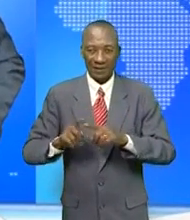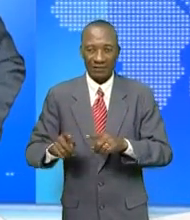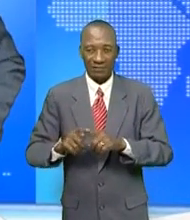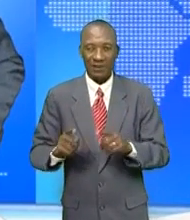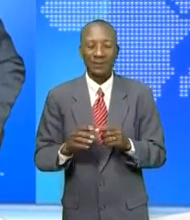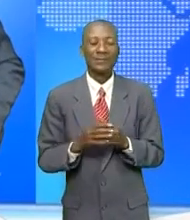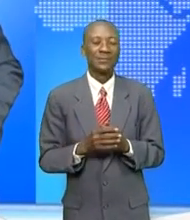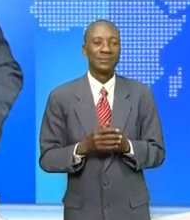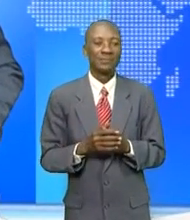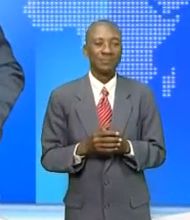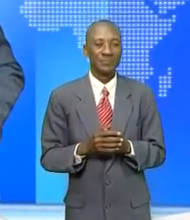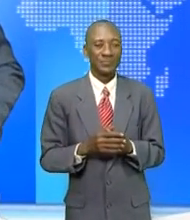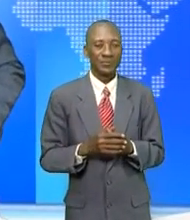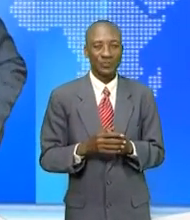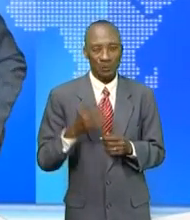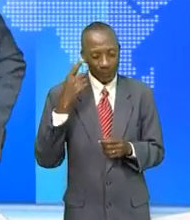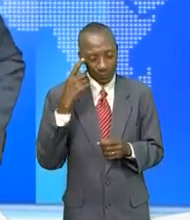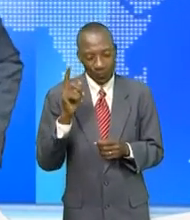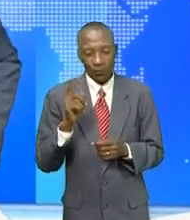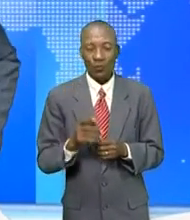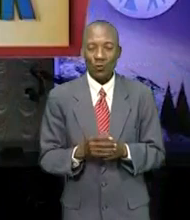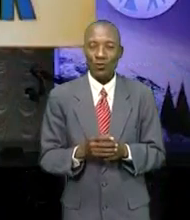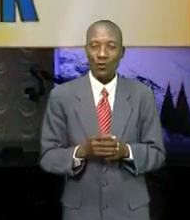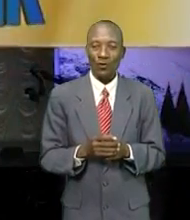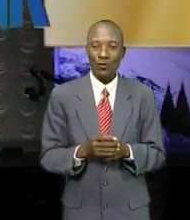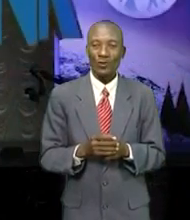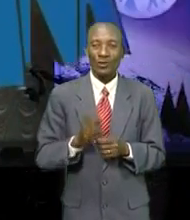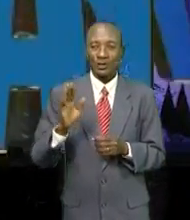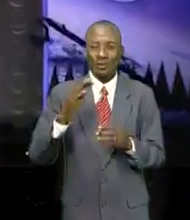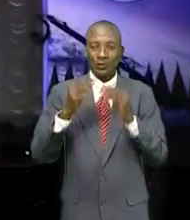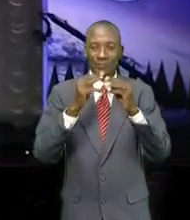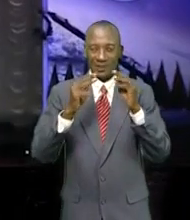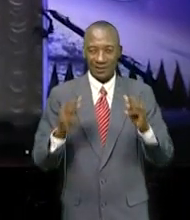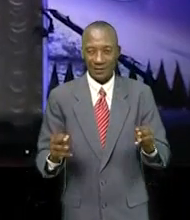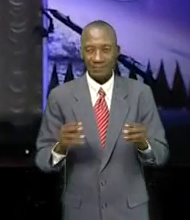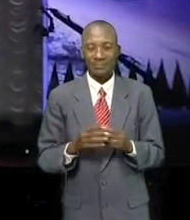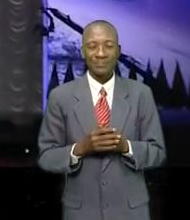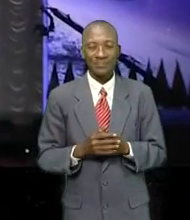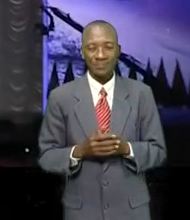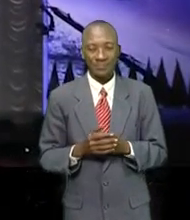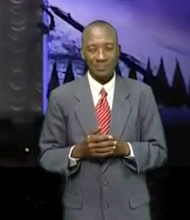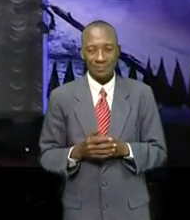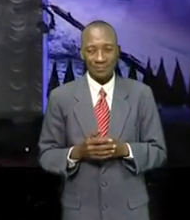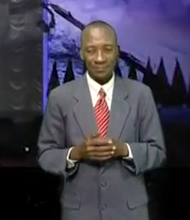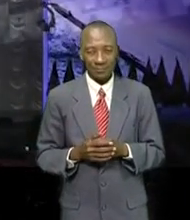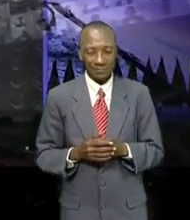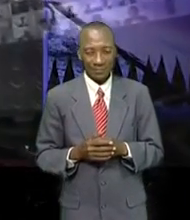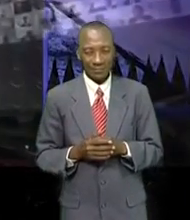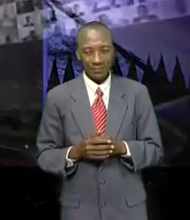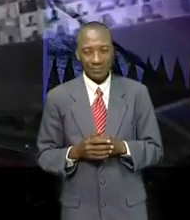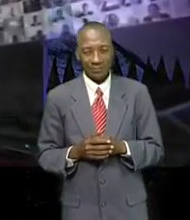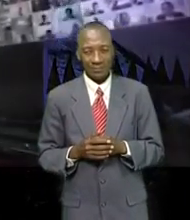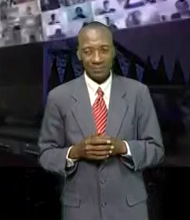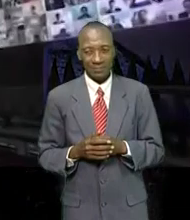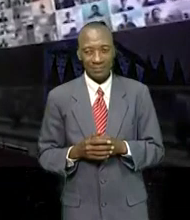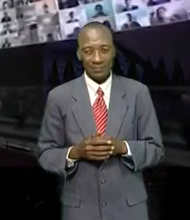D'autres explications dans ces commentaires dans l'Embika. Suivez. Think Tank 2022, c'est la dénomination du réseau de plus de